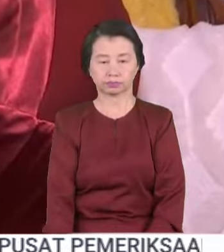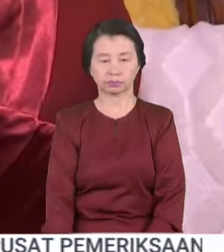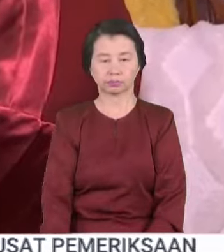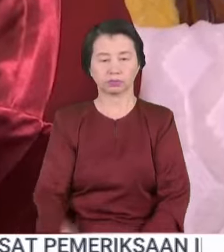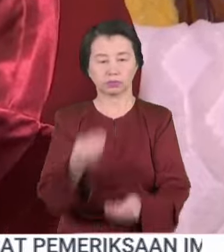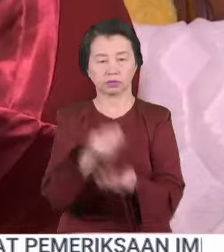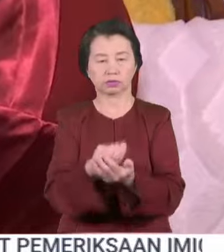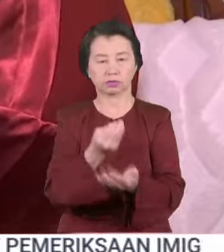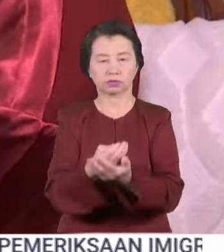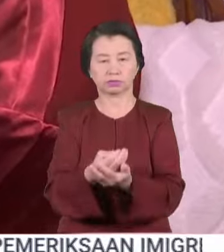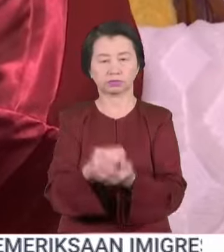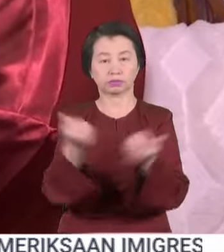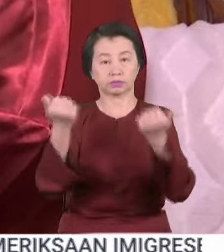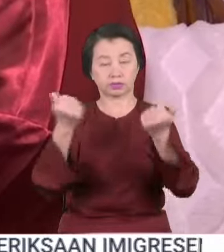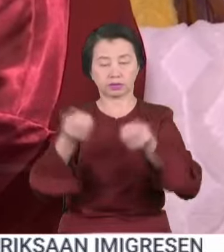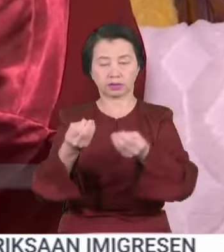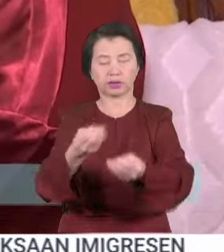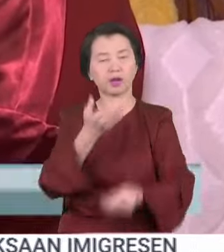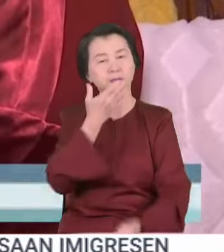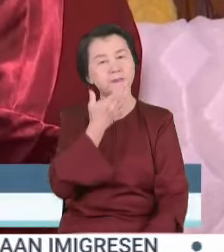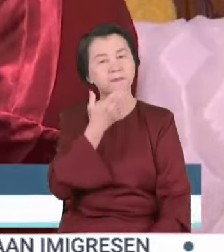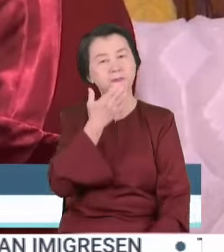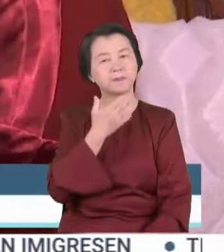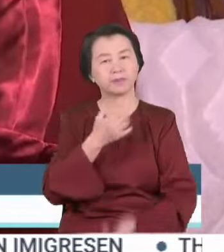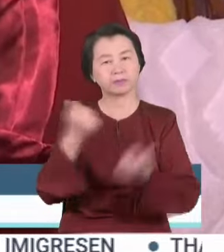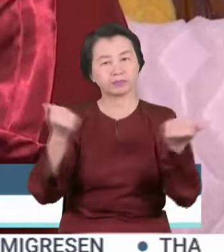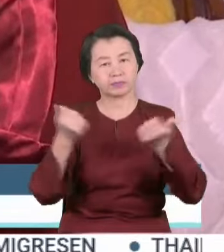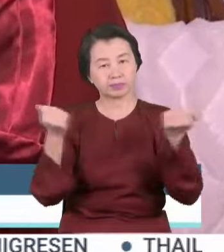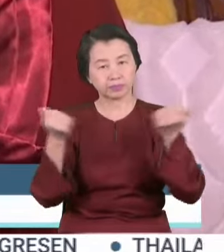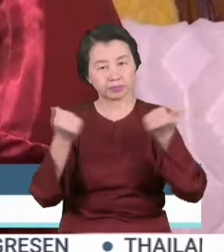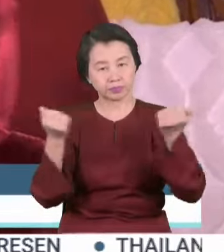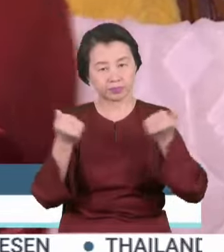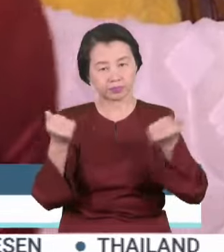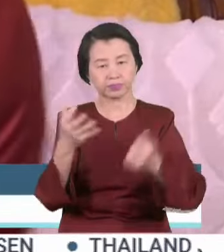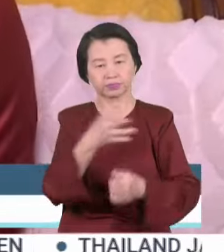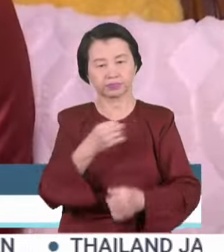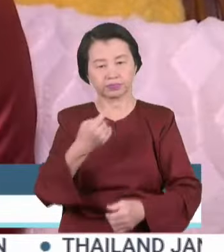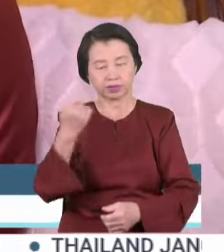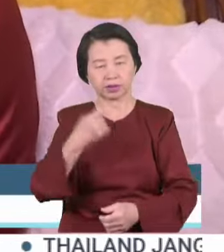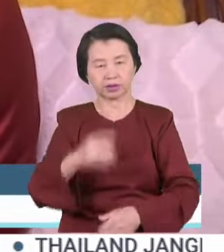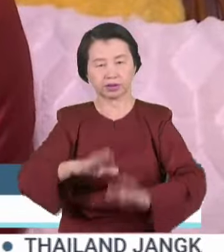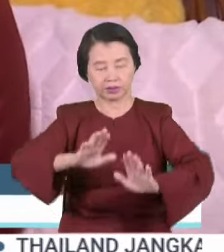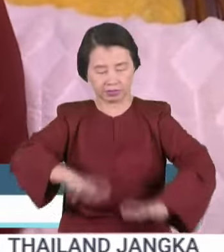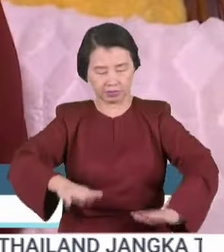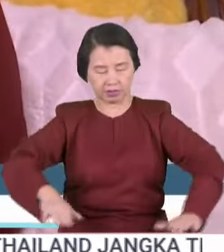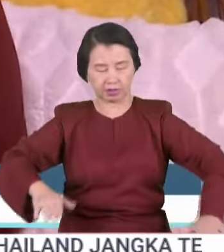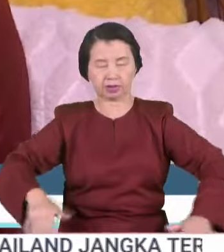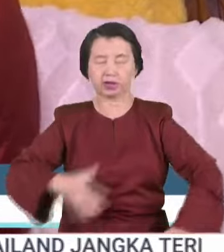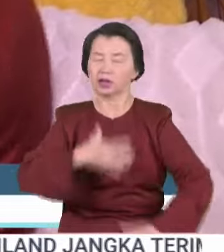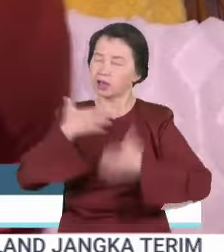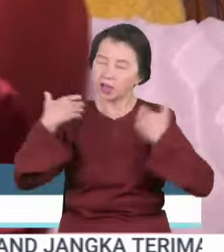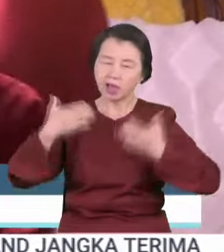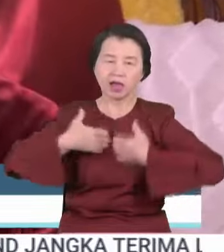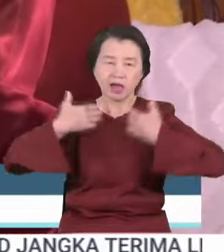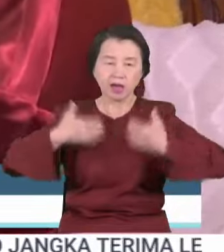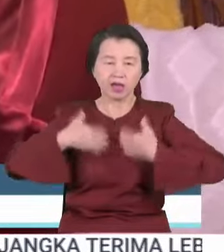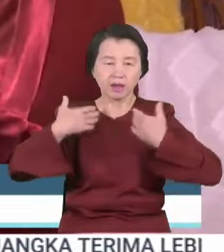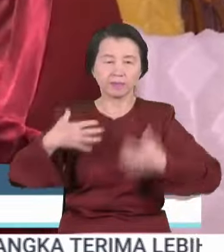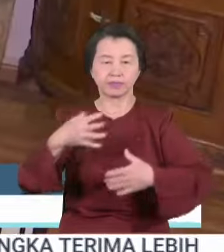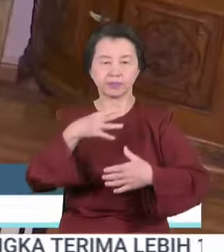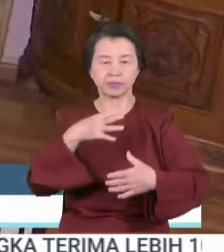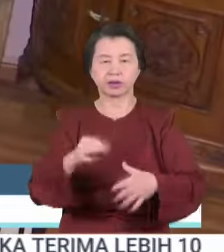Duit raya menjadi antara kemanisan menyambut Syawal. Selalunya, kanak-kanak yang paling gembira